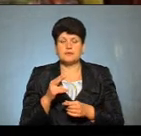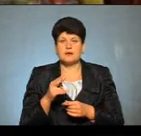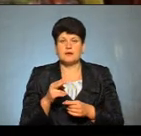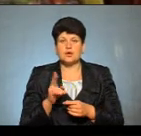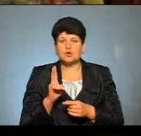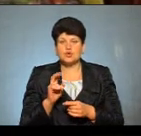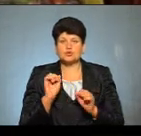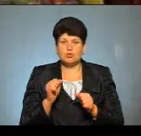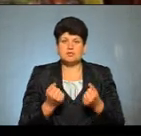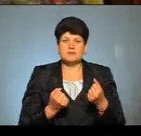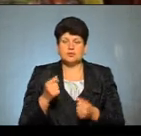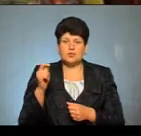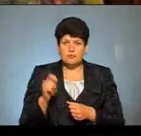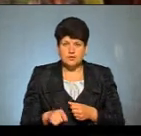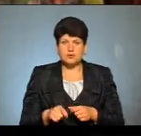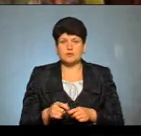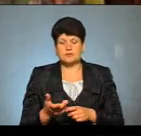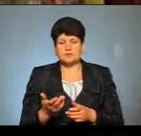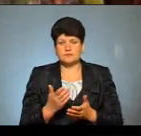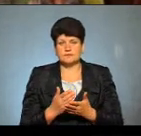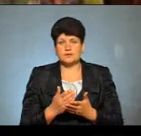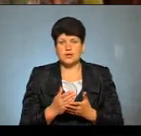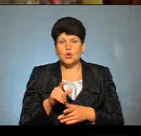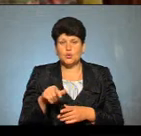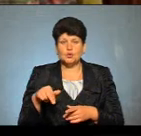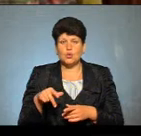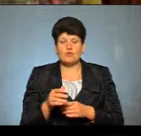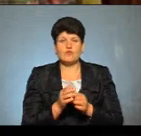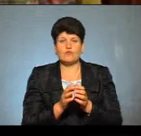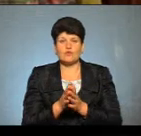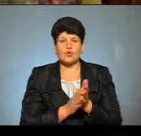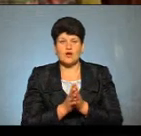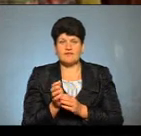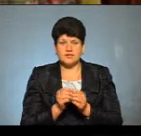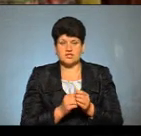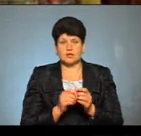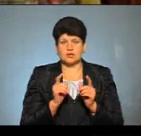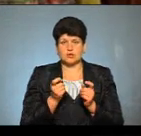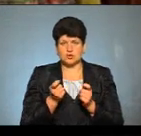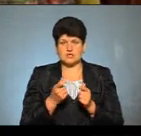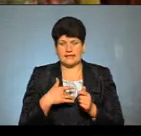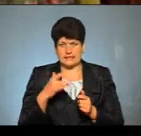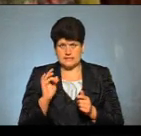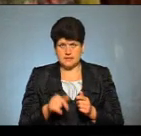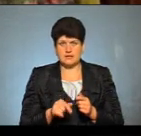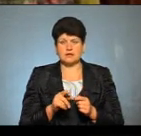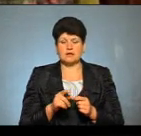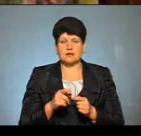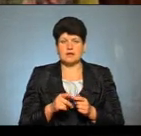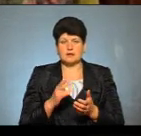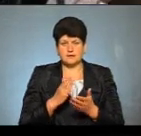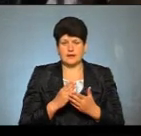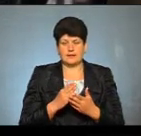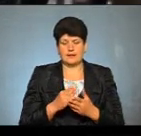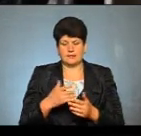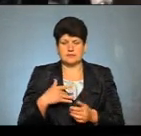може добиратися машиною, то так приїжджають. Люди ходять у рукавичках, тримаються трошки дисципліну франківську. Як не кажіть, трохи тримається